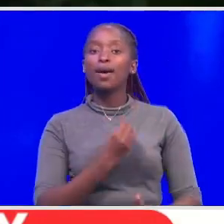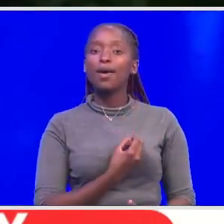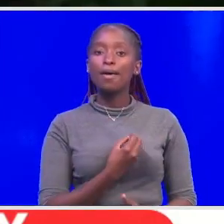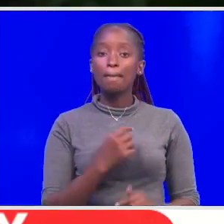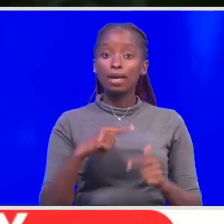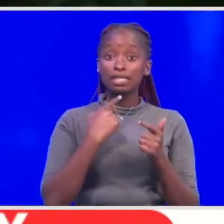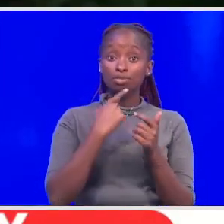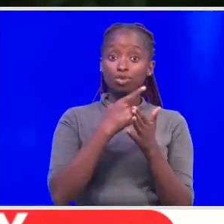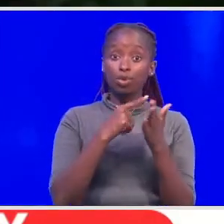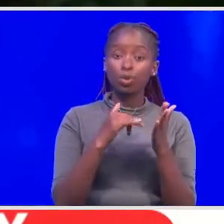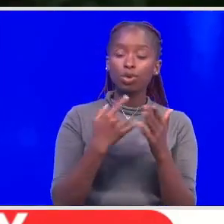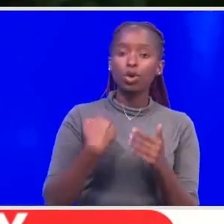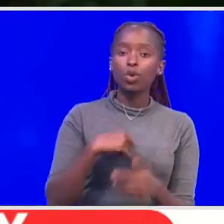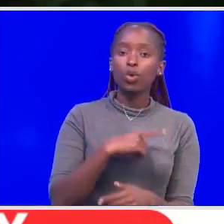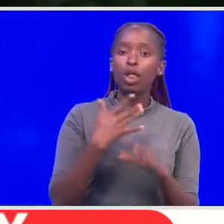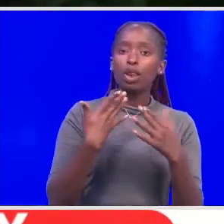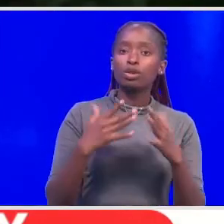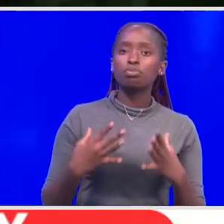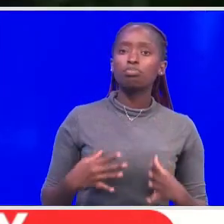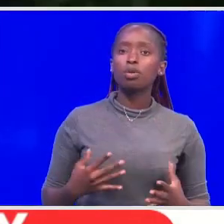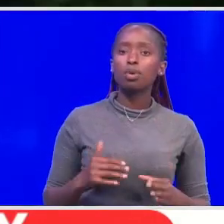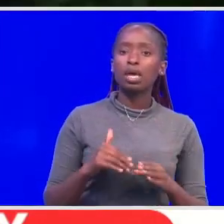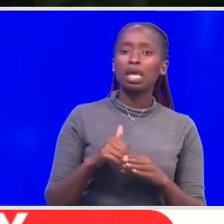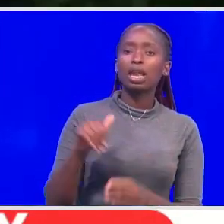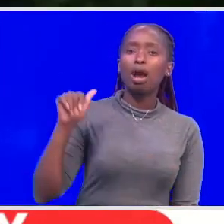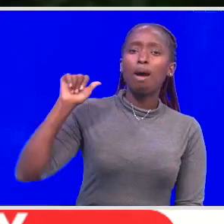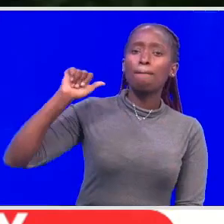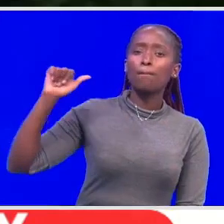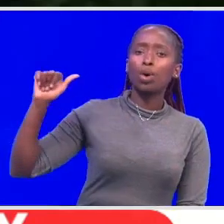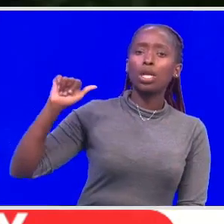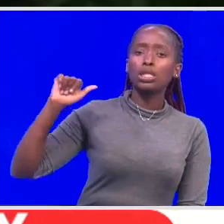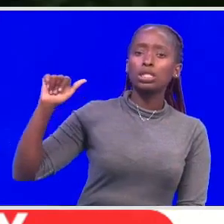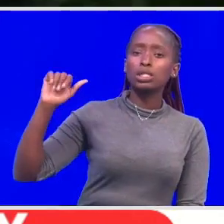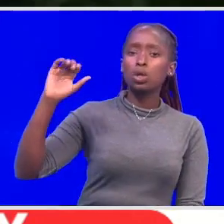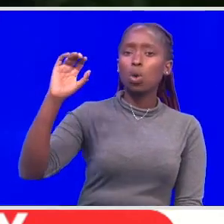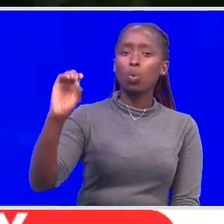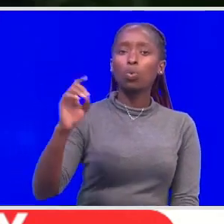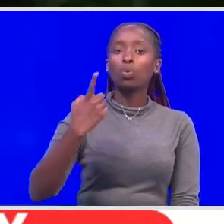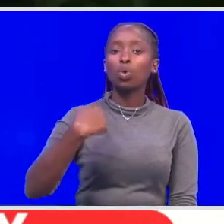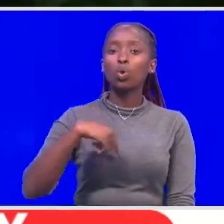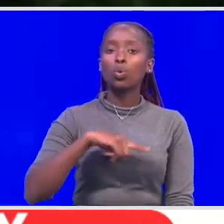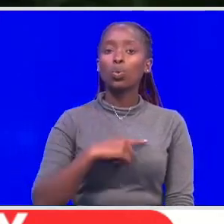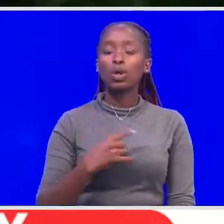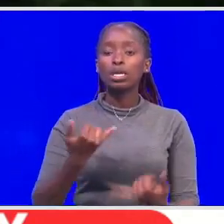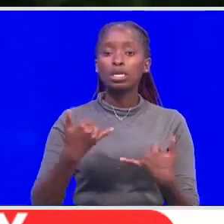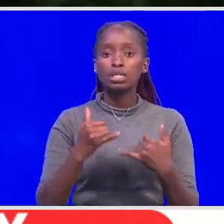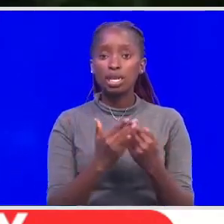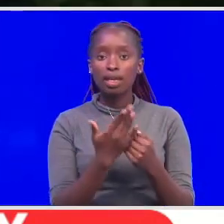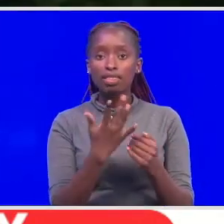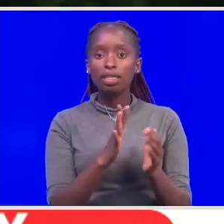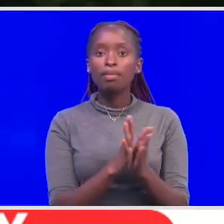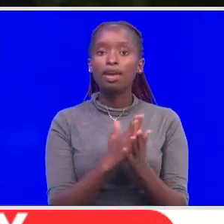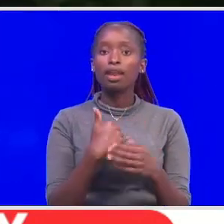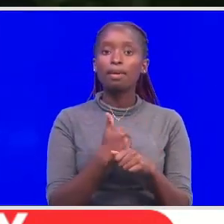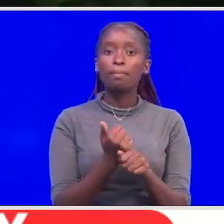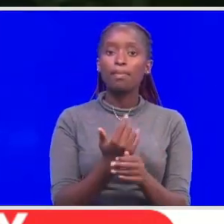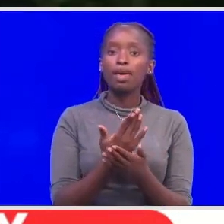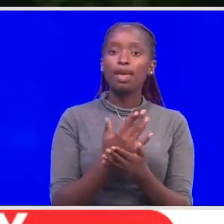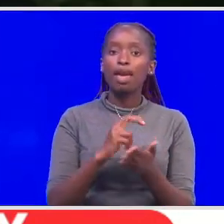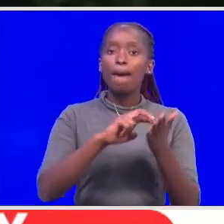nasema tusipoteze watu kwa siasa. Tuwahudumie, tuweke sera ambazo zitabadilisha haya